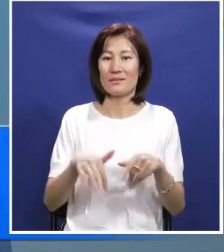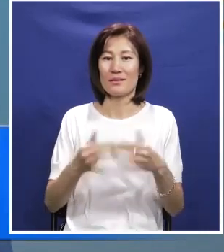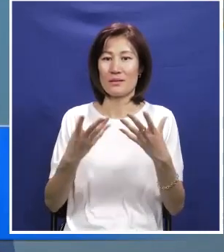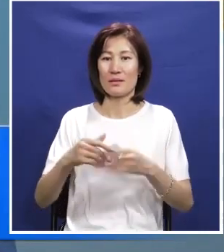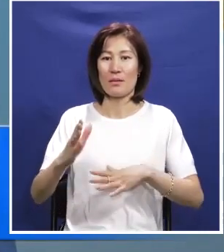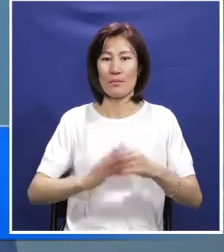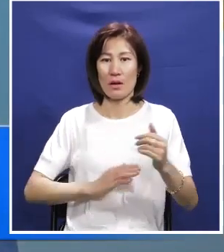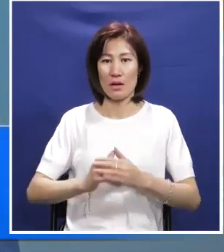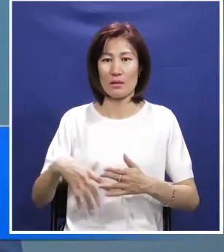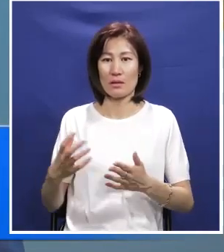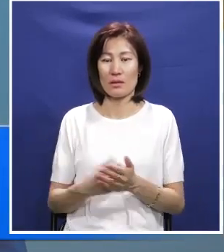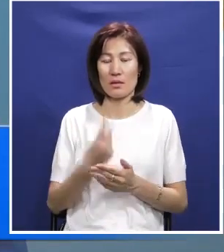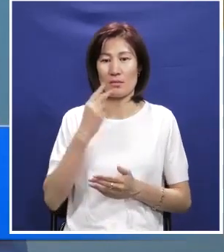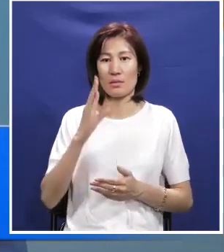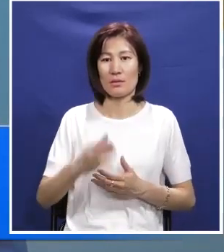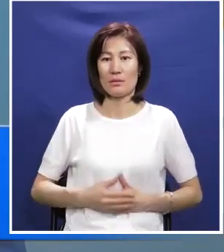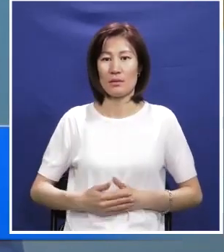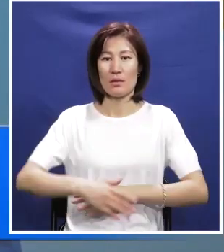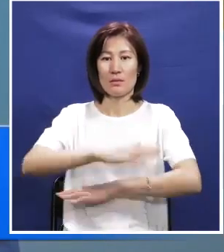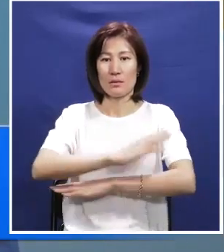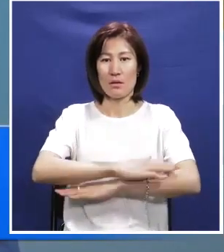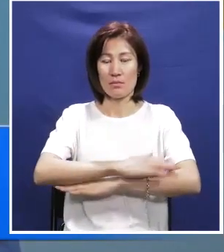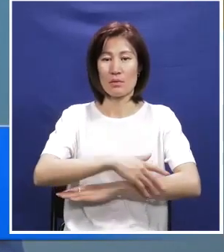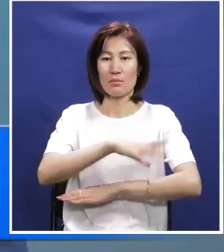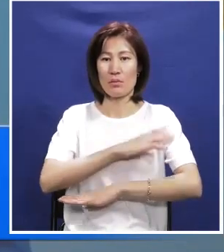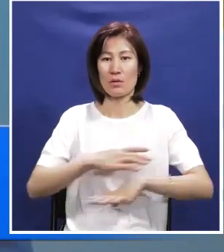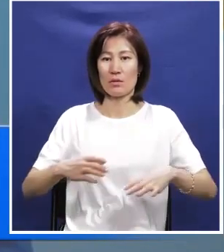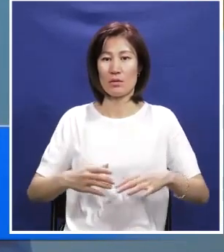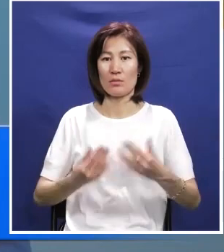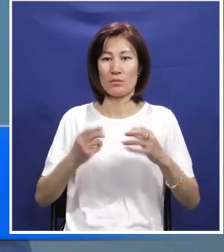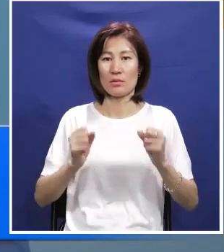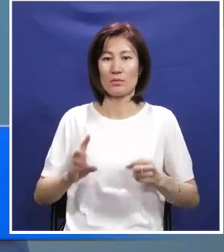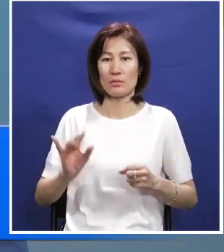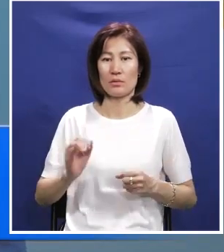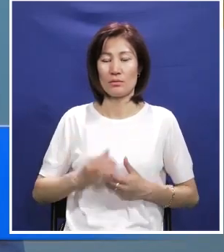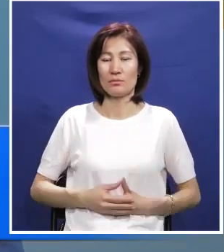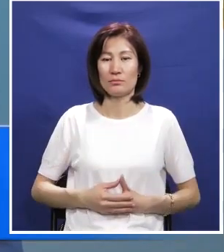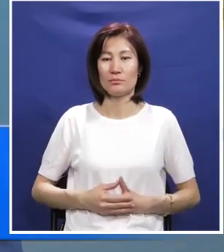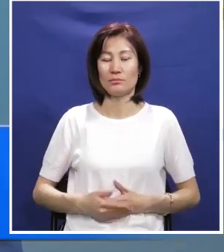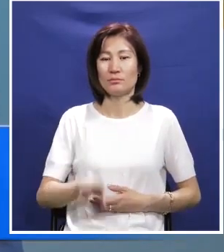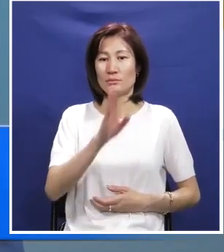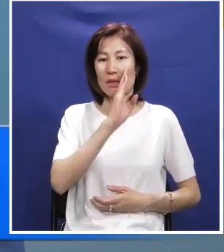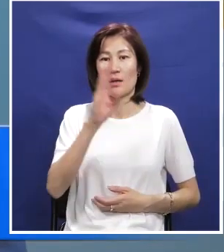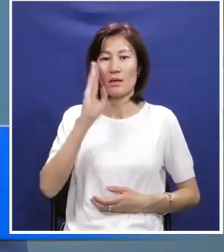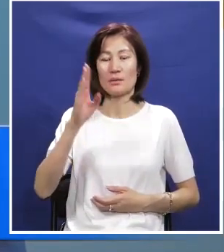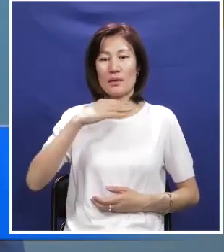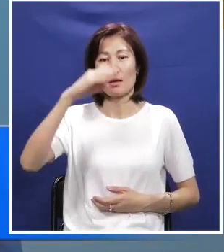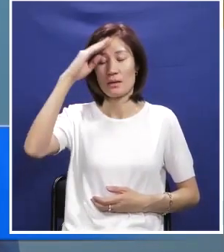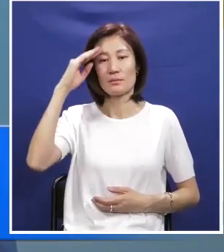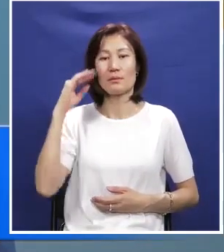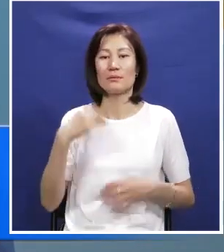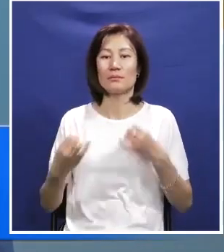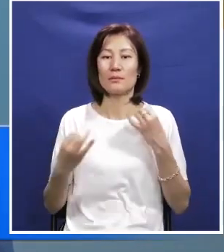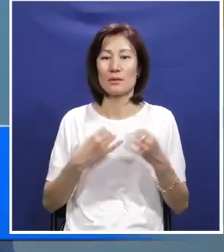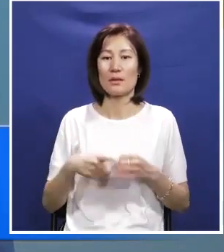технология әдіс-тәсілдерді қолданып, сабақтар өткізіледі, ұйымдастырылады. Және де ата-аналармен қарым-қатынасты